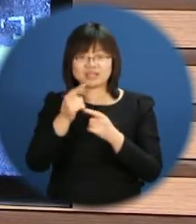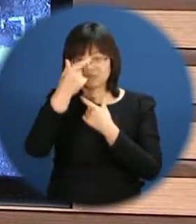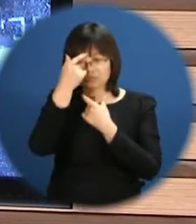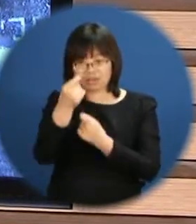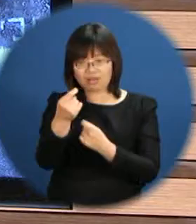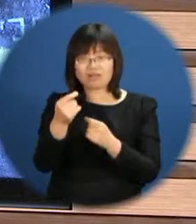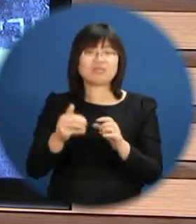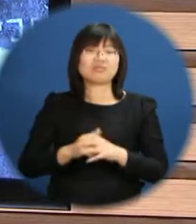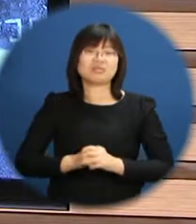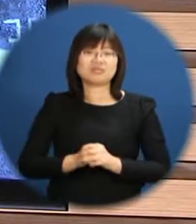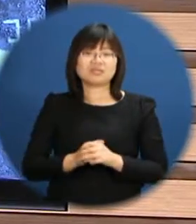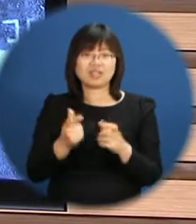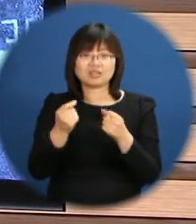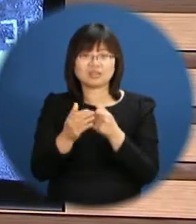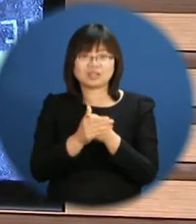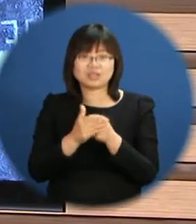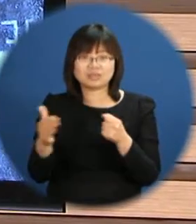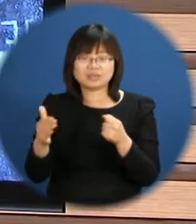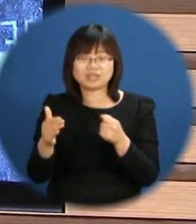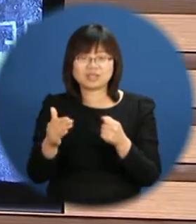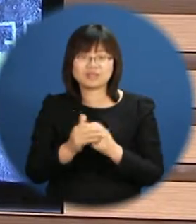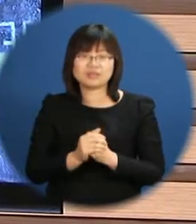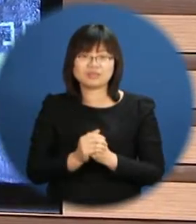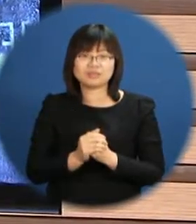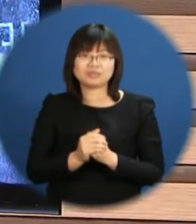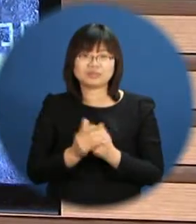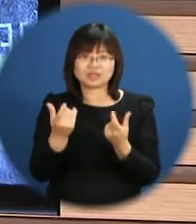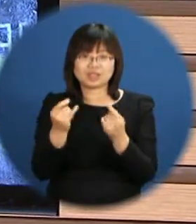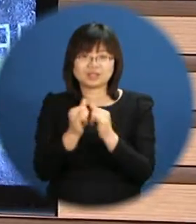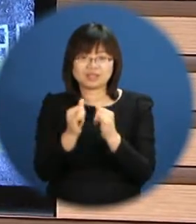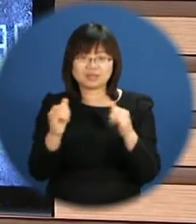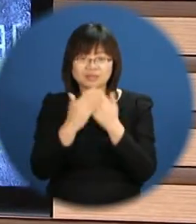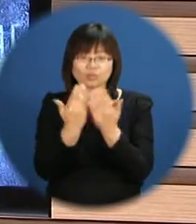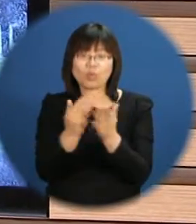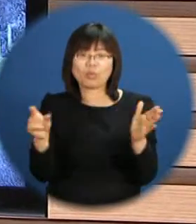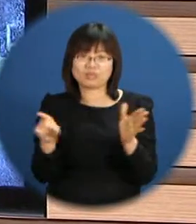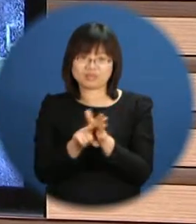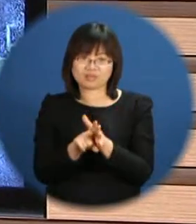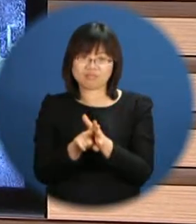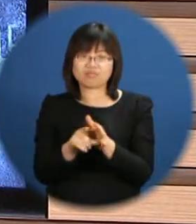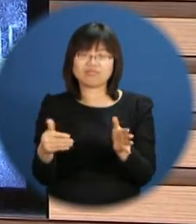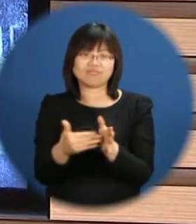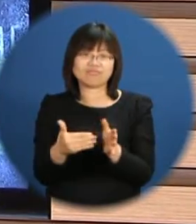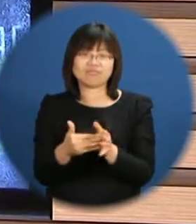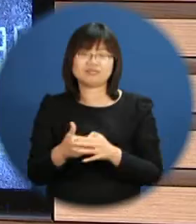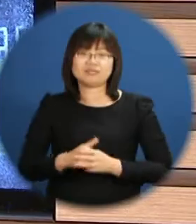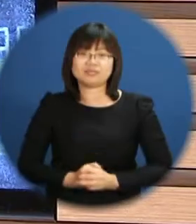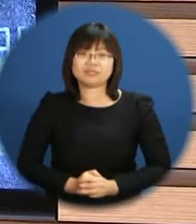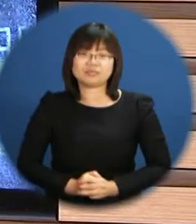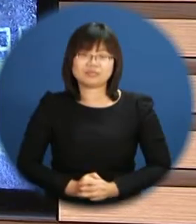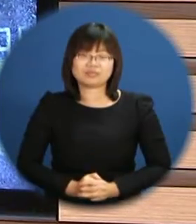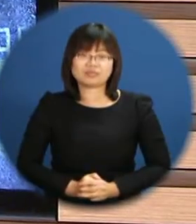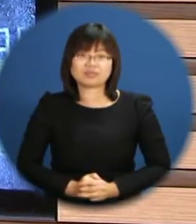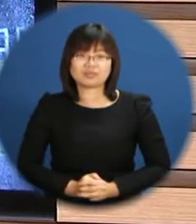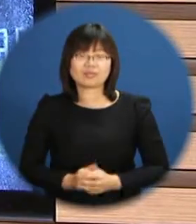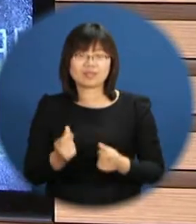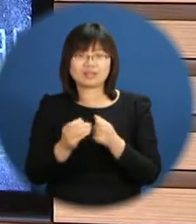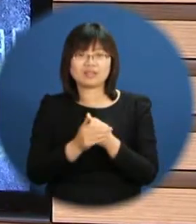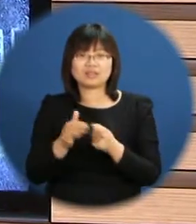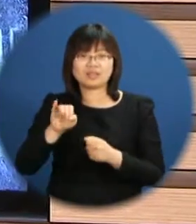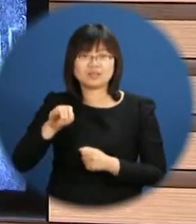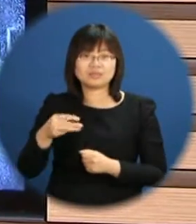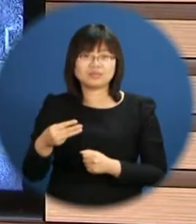해요 그러니까 e42 이런 사람들이 다 믿고 했던 건데 그래서 이제